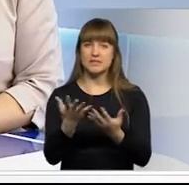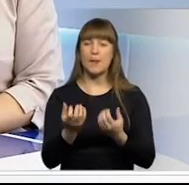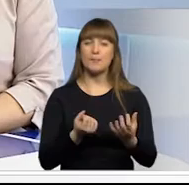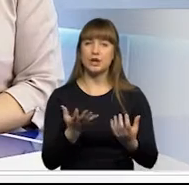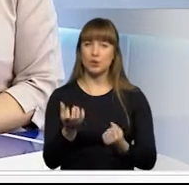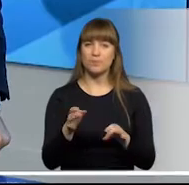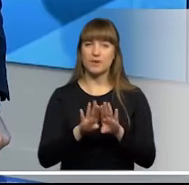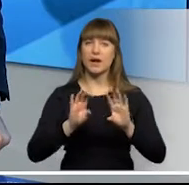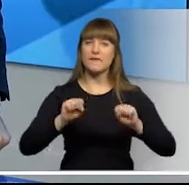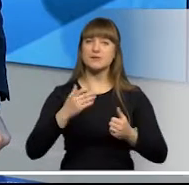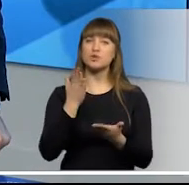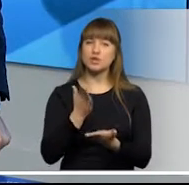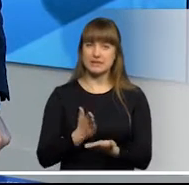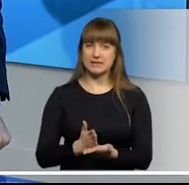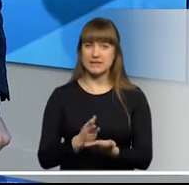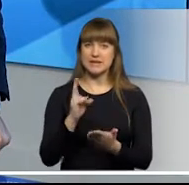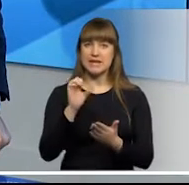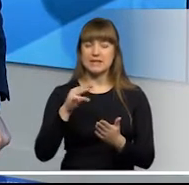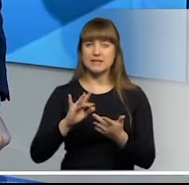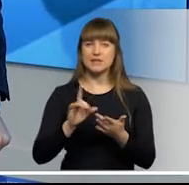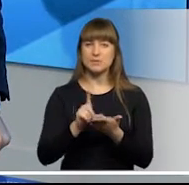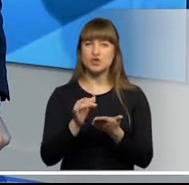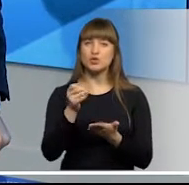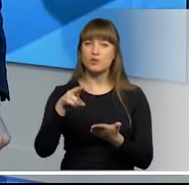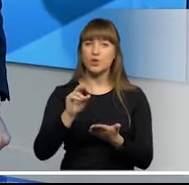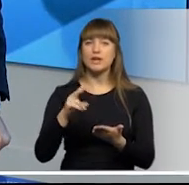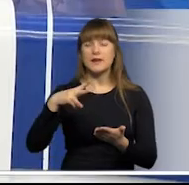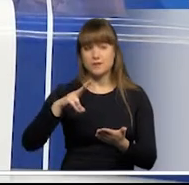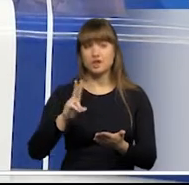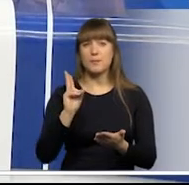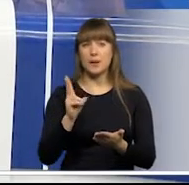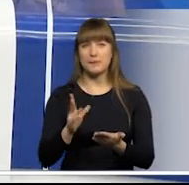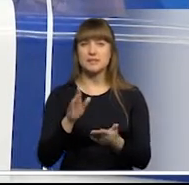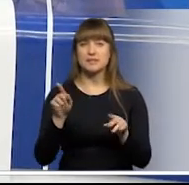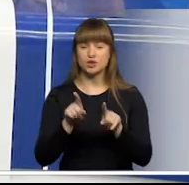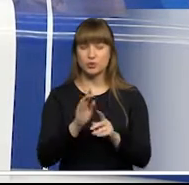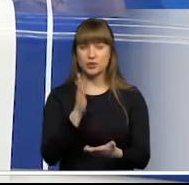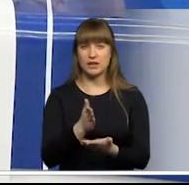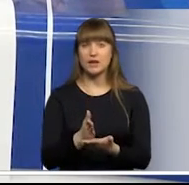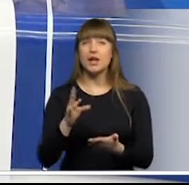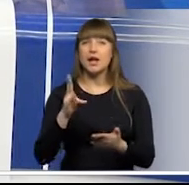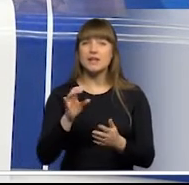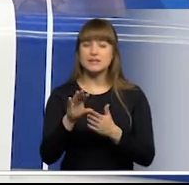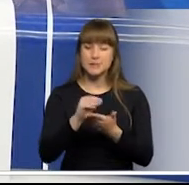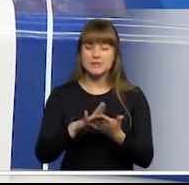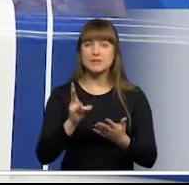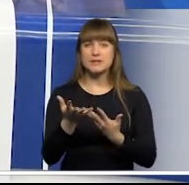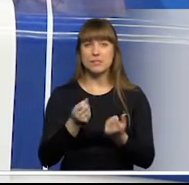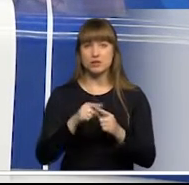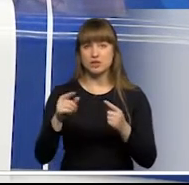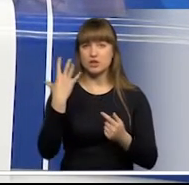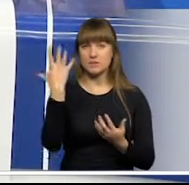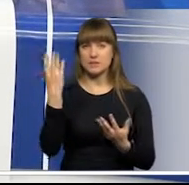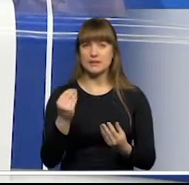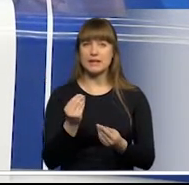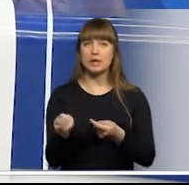в личном кабинете гражданина, она записывается на прием в течение 5 дней и приносит эти документы. Вот исключение